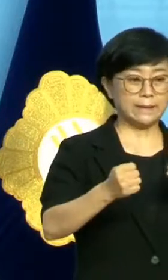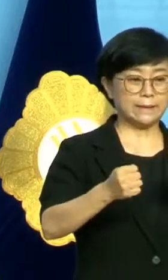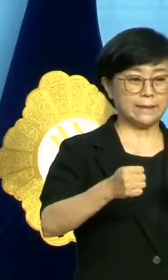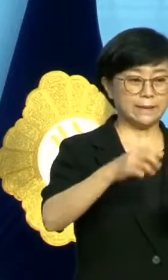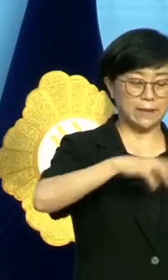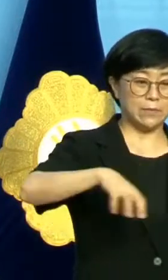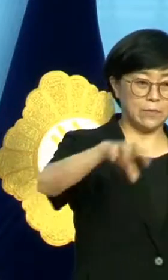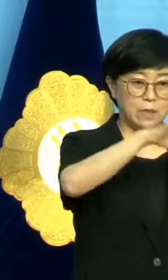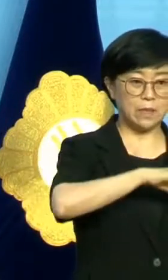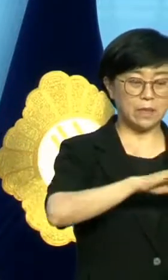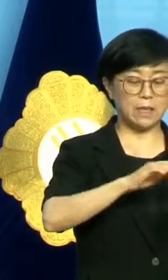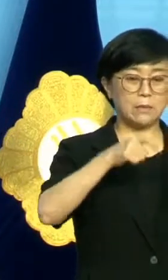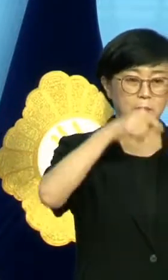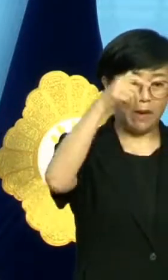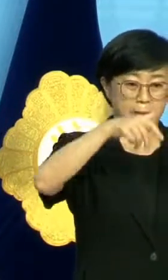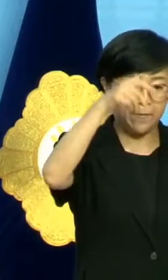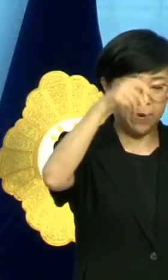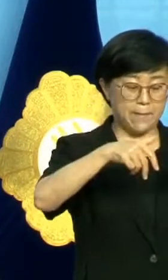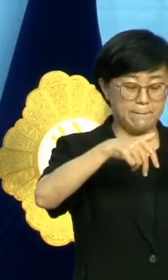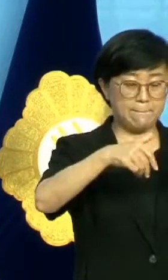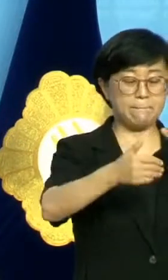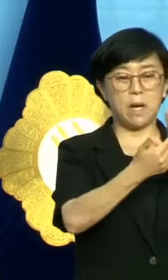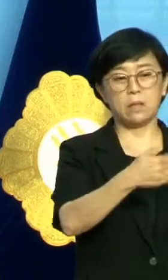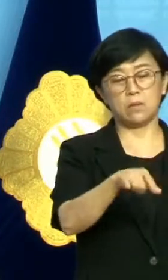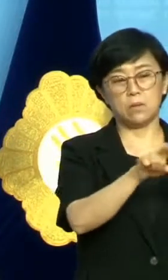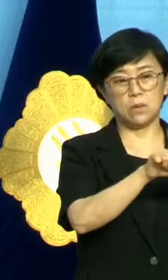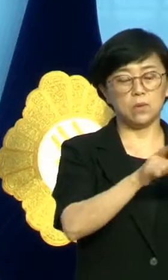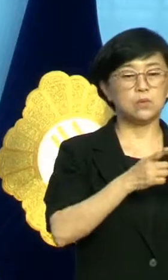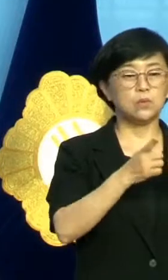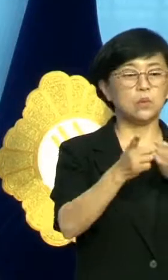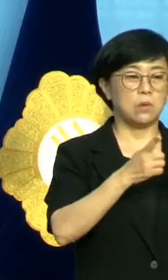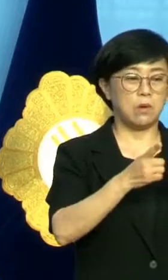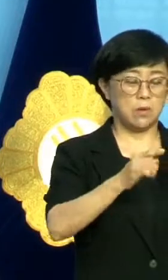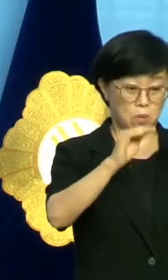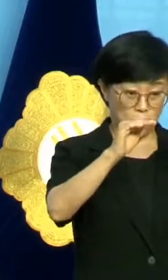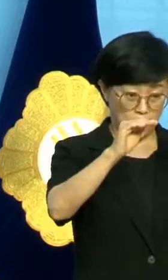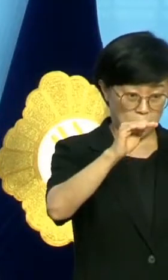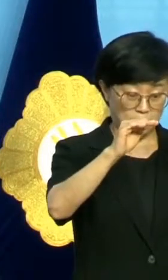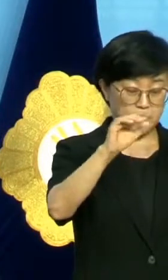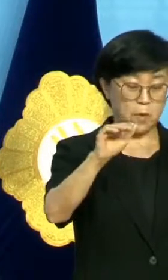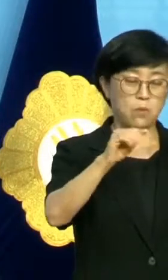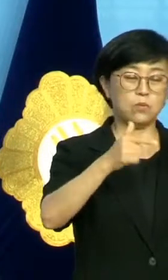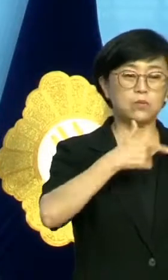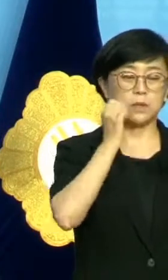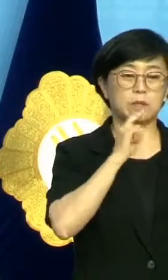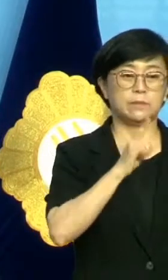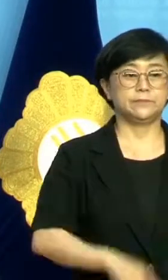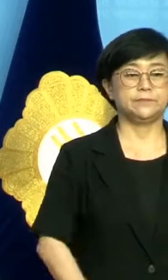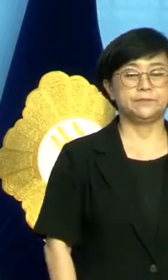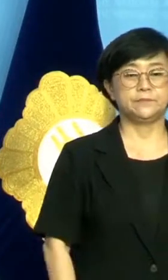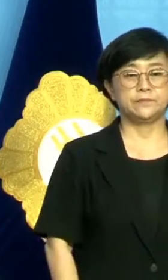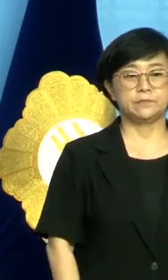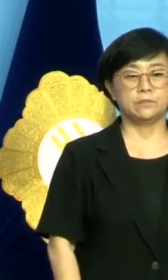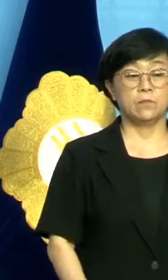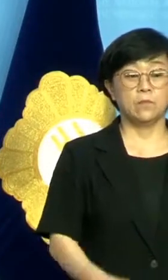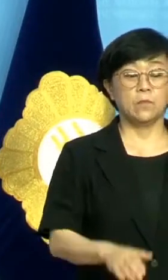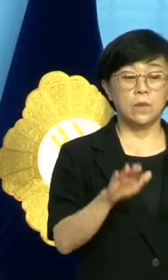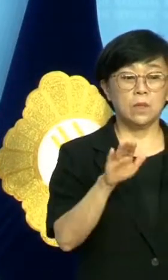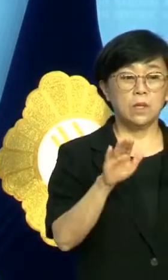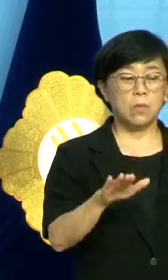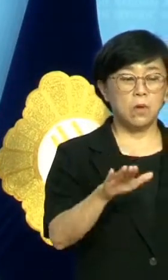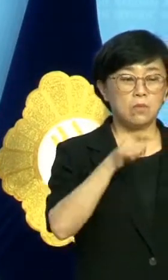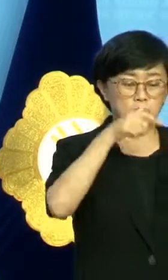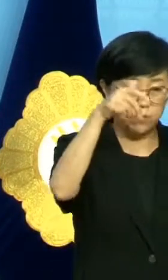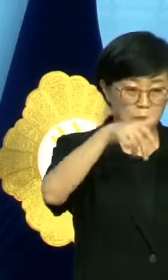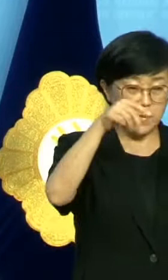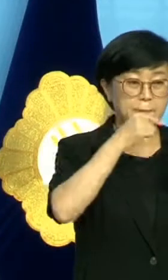기후조건 에 대응 하기에 매우 부족한 홍수조절 용량을 가지고 있었습니다 무엇보다 이번 침수